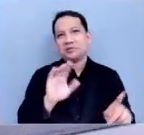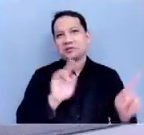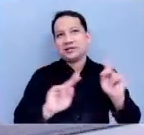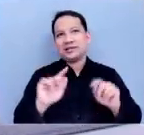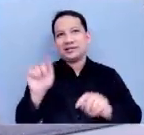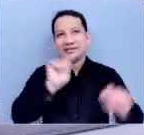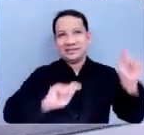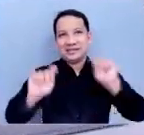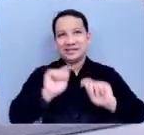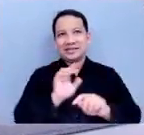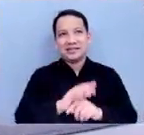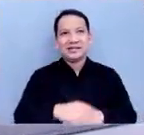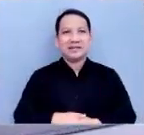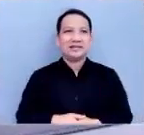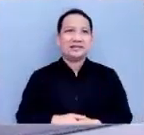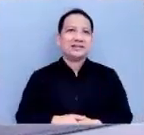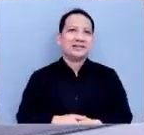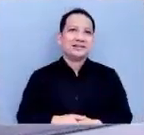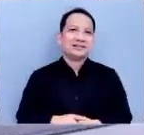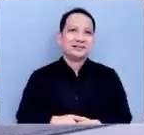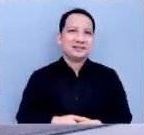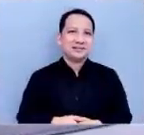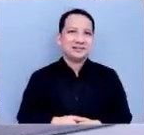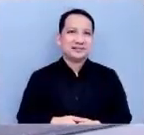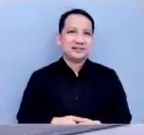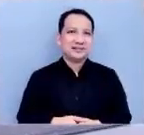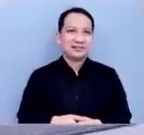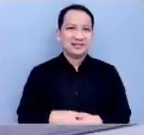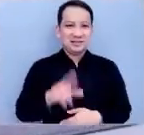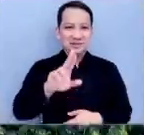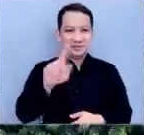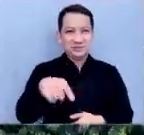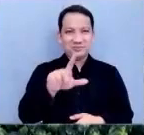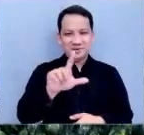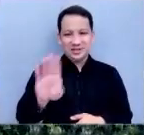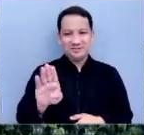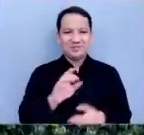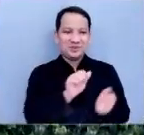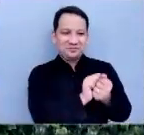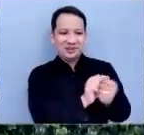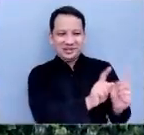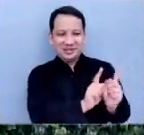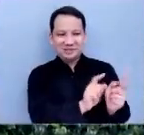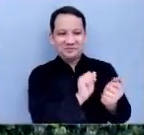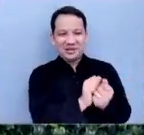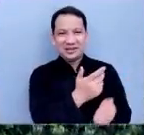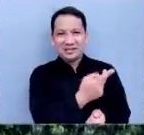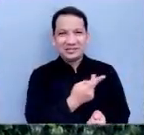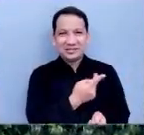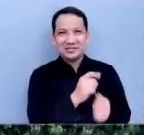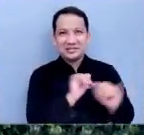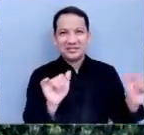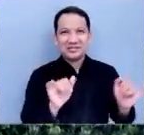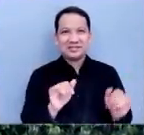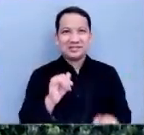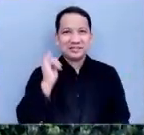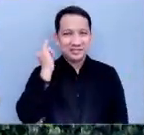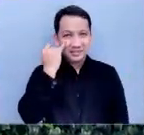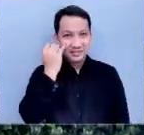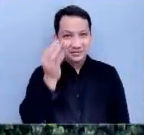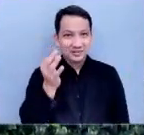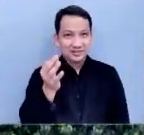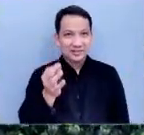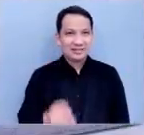di ba? Theater. Theater! Sa UP Los Baños. Kasama pala kayo. School kami niya. School kami. With Jeffrey.